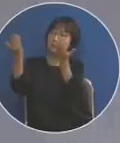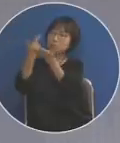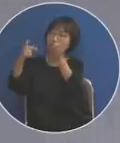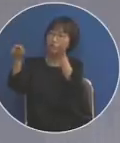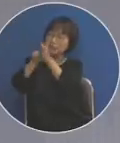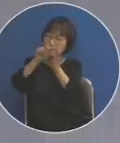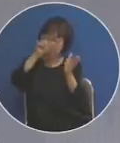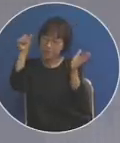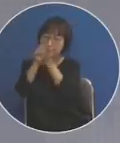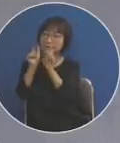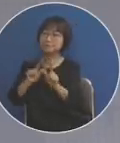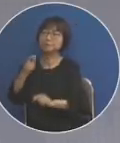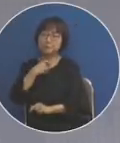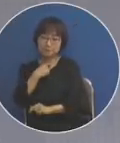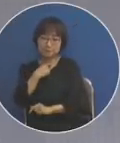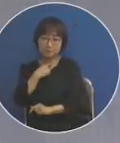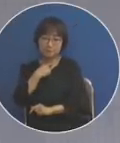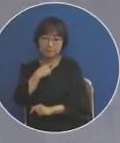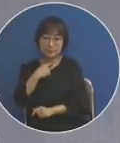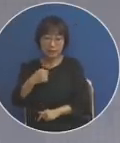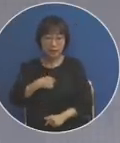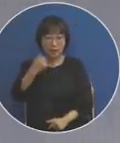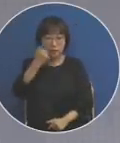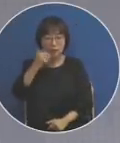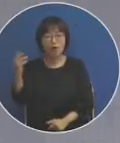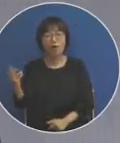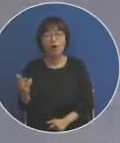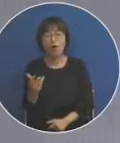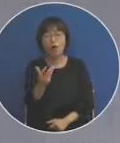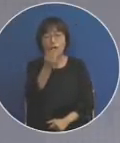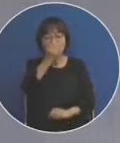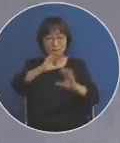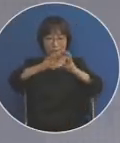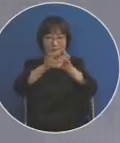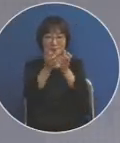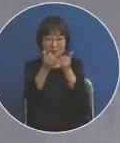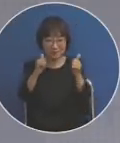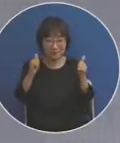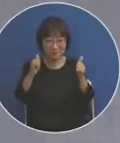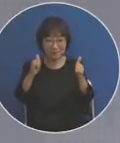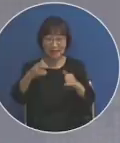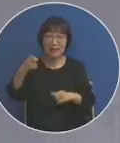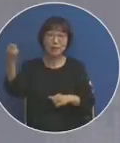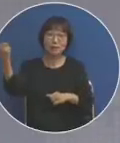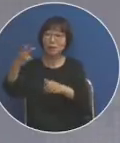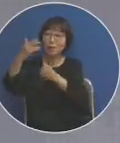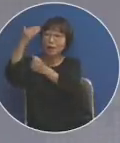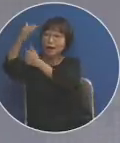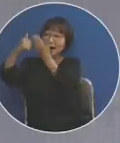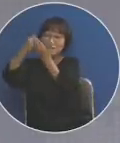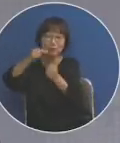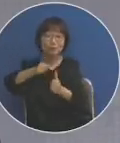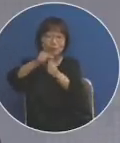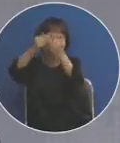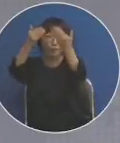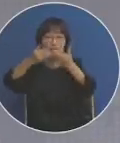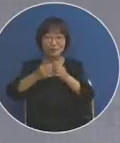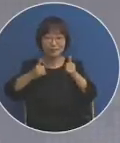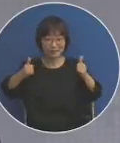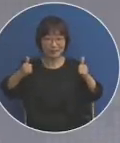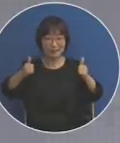God. 거룩한 백성이요. You are the holy people. 여호와의 구속하신 자요. And the redeemed of the